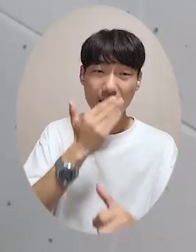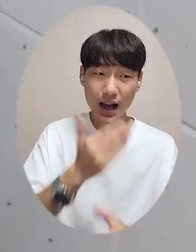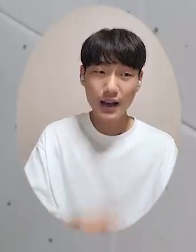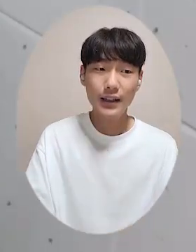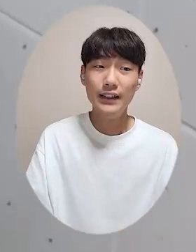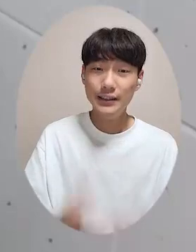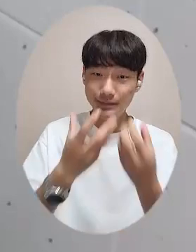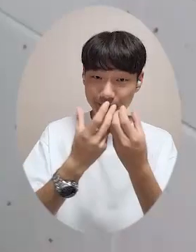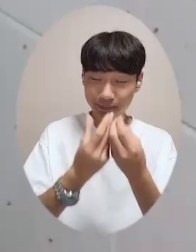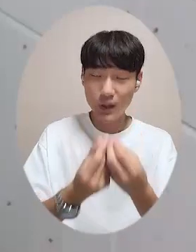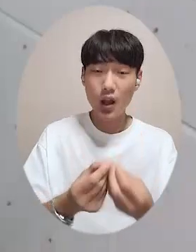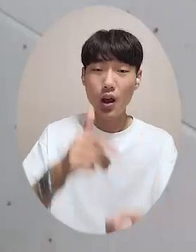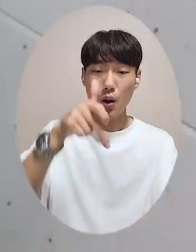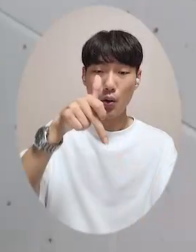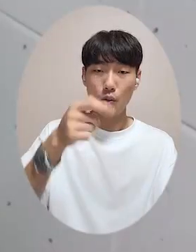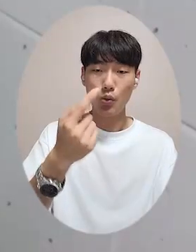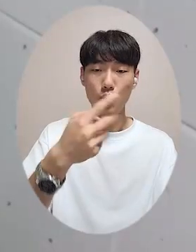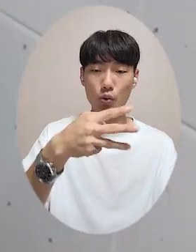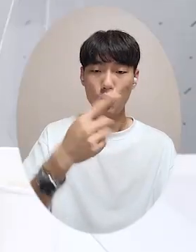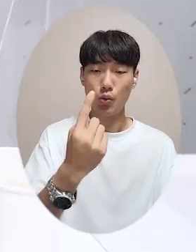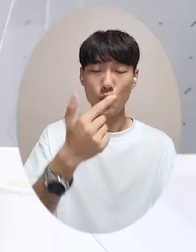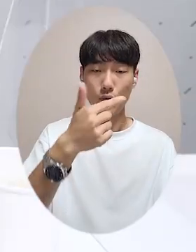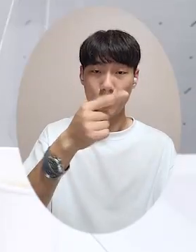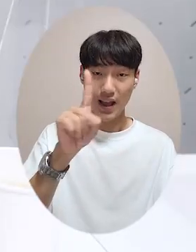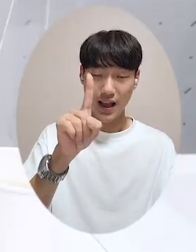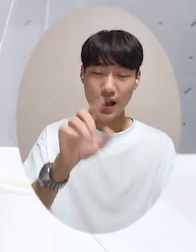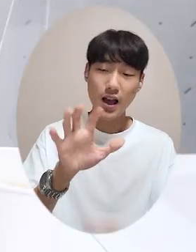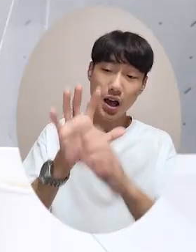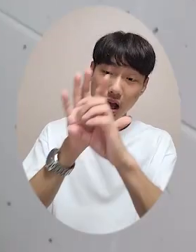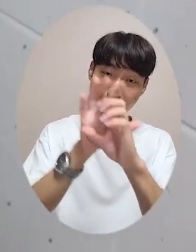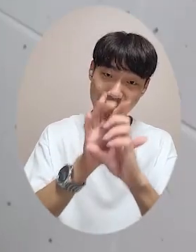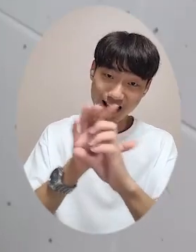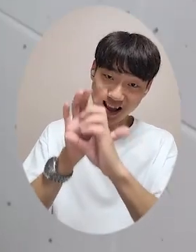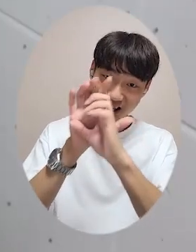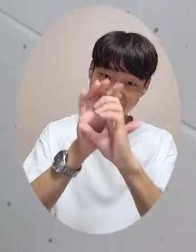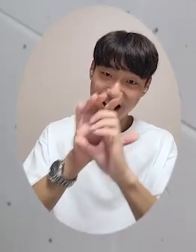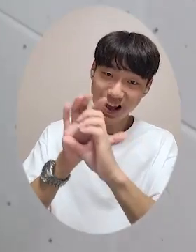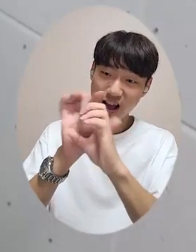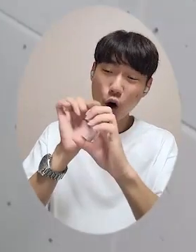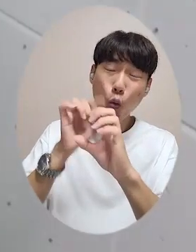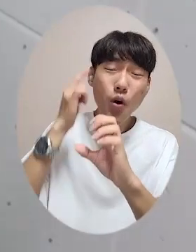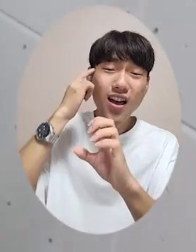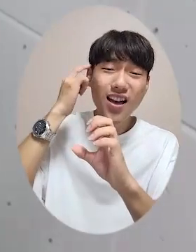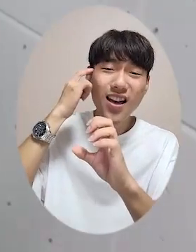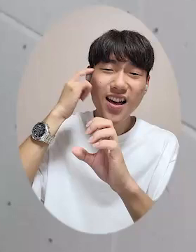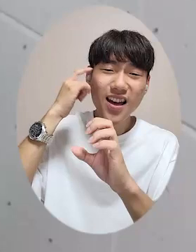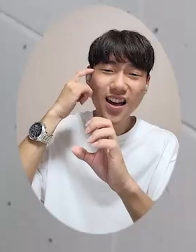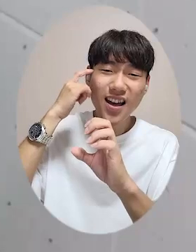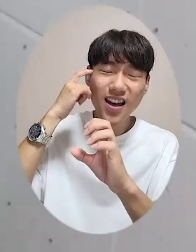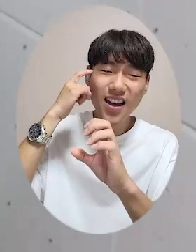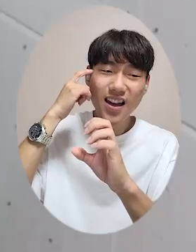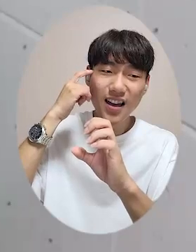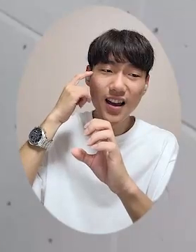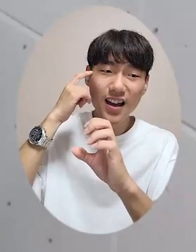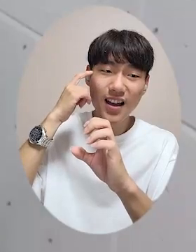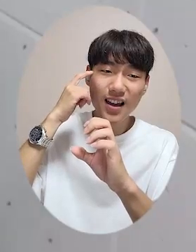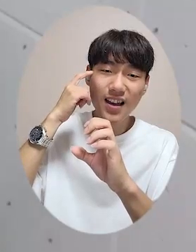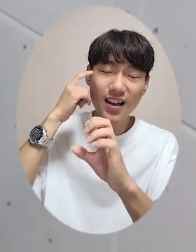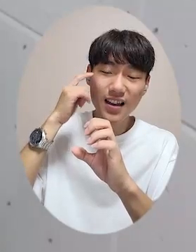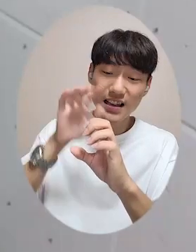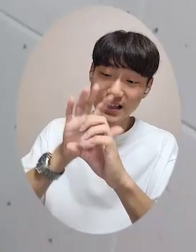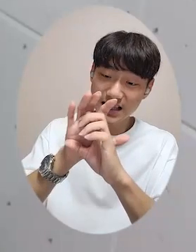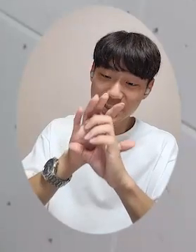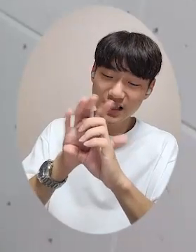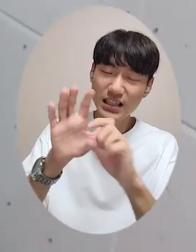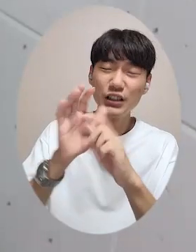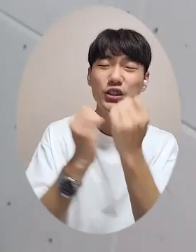수어로는 이렇게 표현이 될 수도 있고요. 이렇게요? 네, 이렇게 C 모양에서 이제 반대쪽은 손을 쫙 핀 다음에 손바닥을